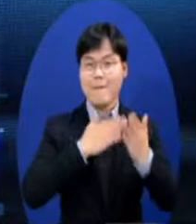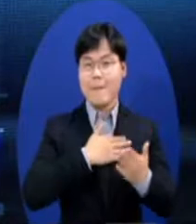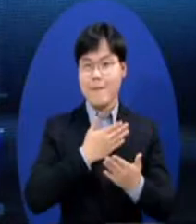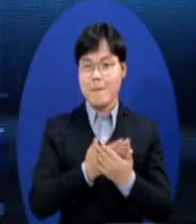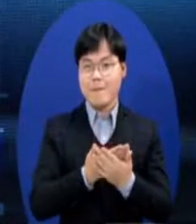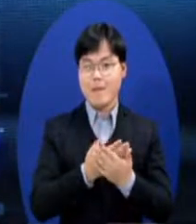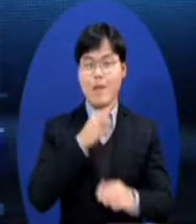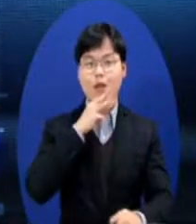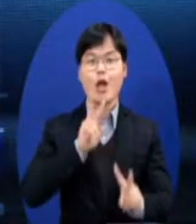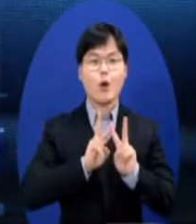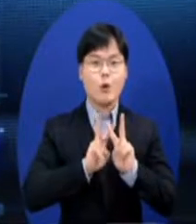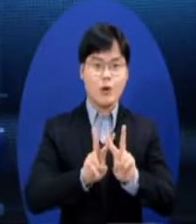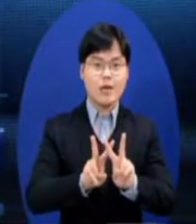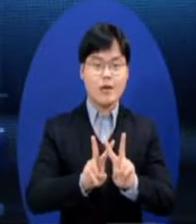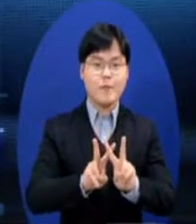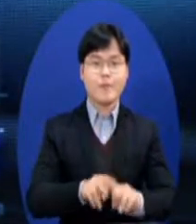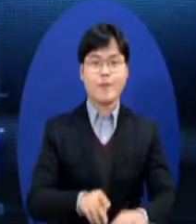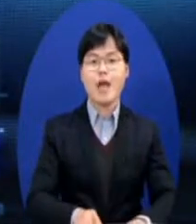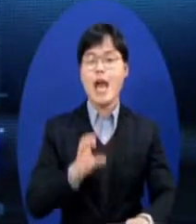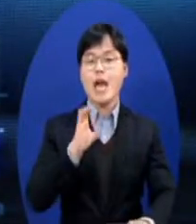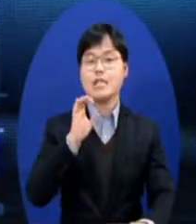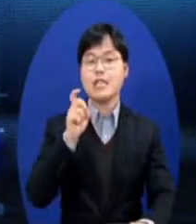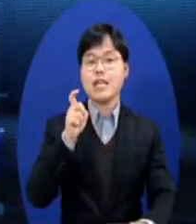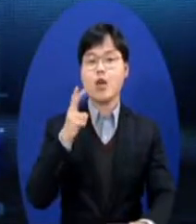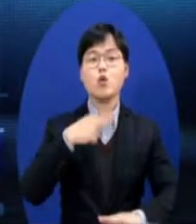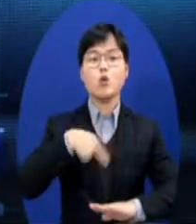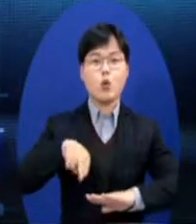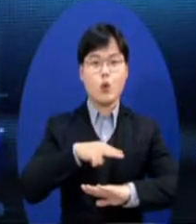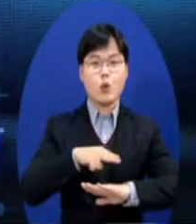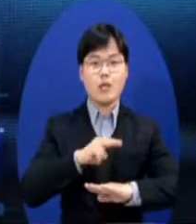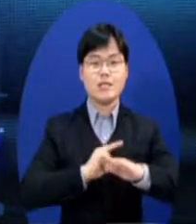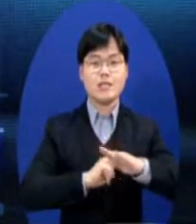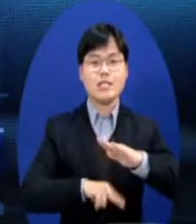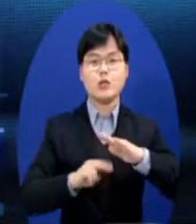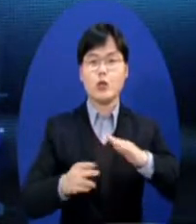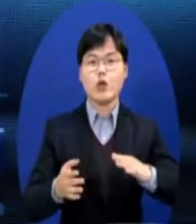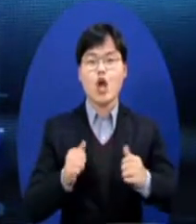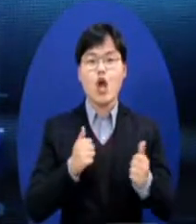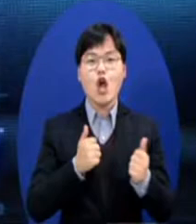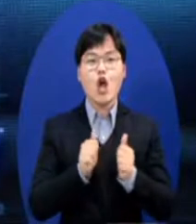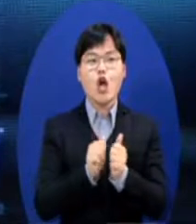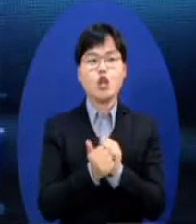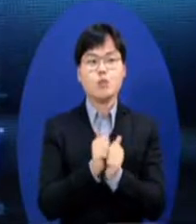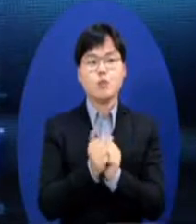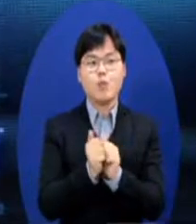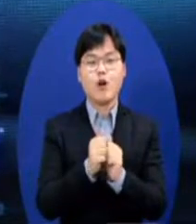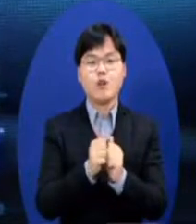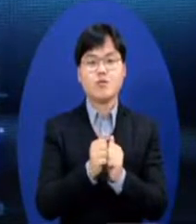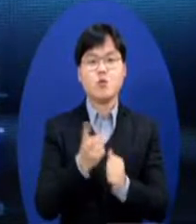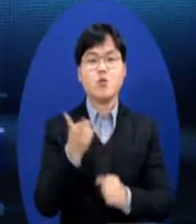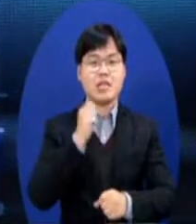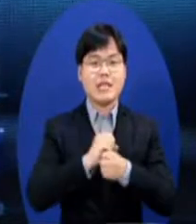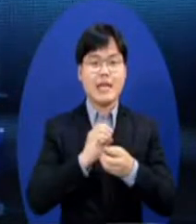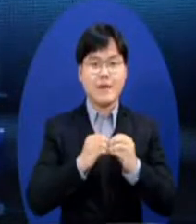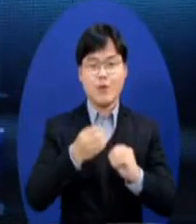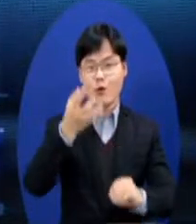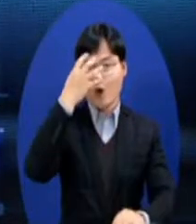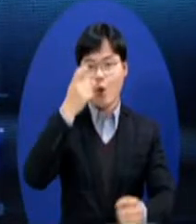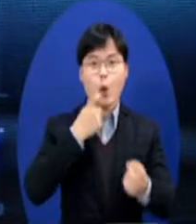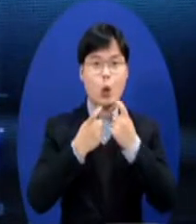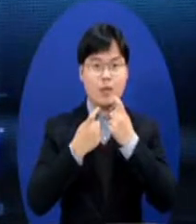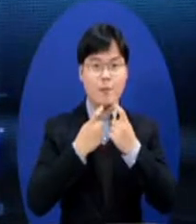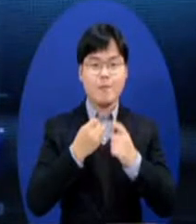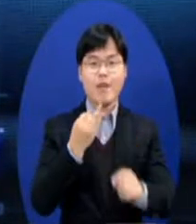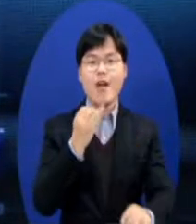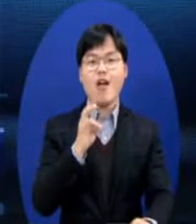онд орч аваад баярлалаа. Цагийн хурд үргэлжилж байна. Нийслэлийн сонгон хайрхан дүүргийн цэцэрлэгүүдэд спорт төрөлтийн хөтөлбөрийг хэрэгжүүлэх талаар төрийн ордонд уулзалт боллоо. Уулзалтыг